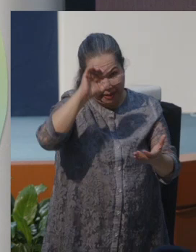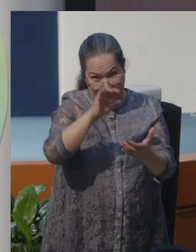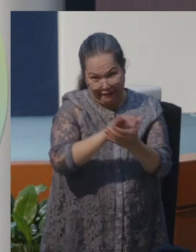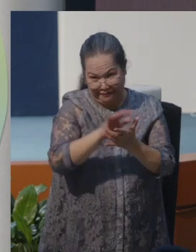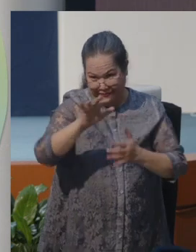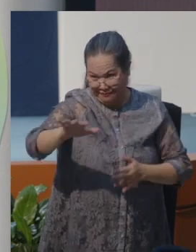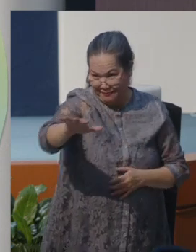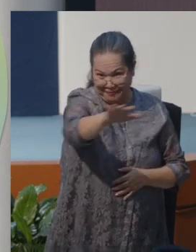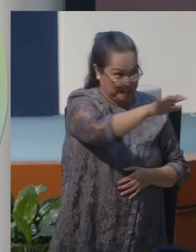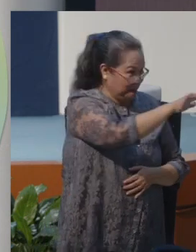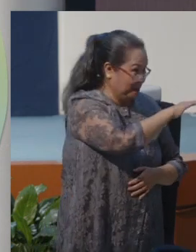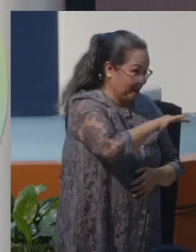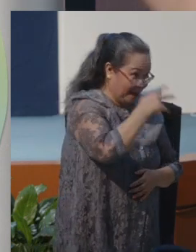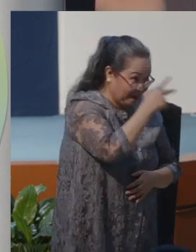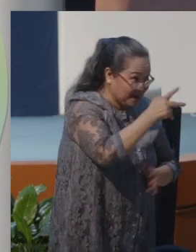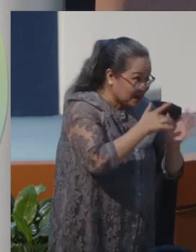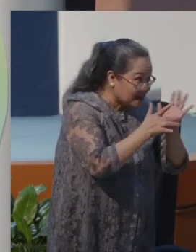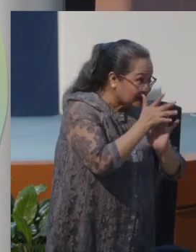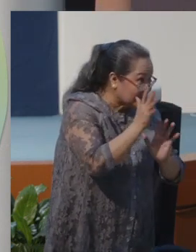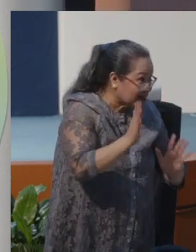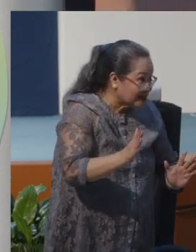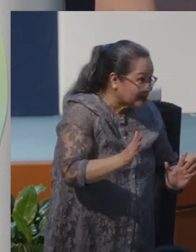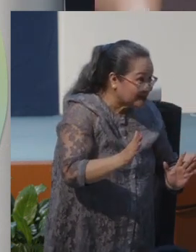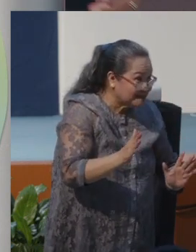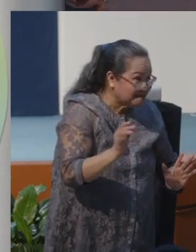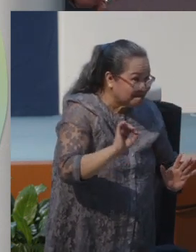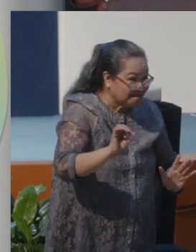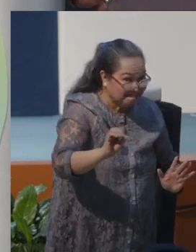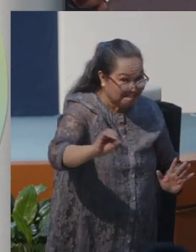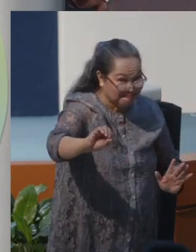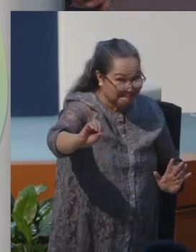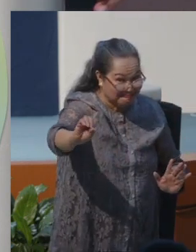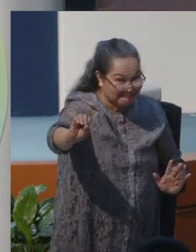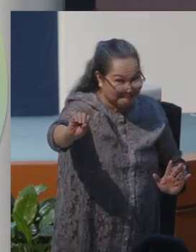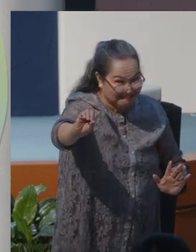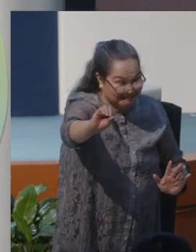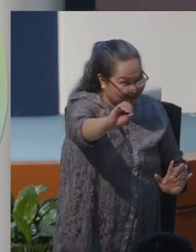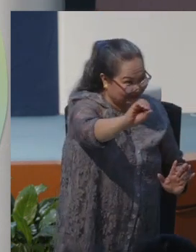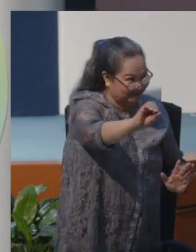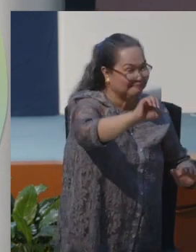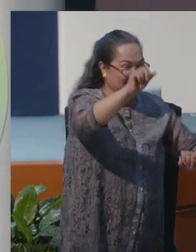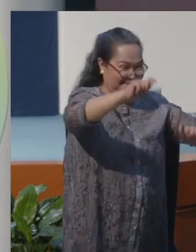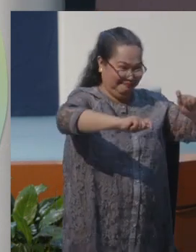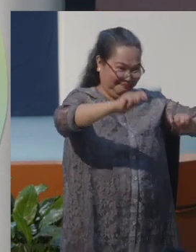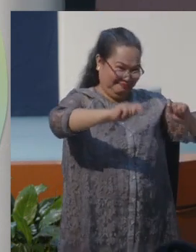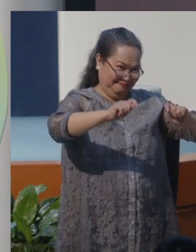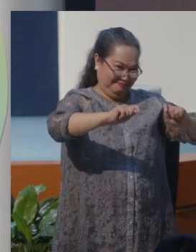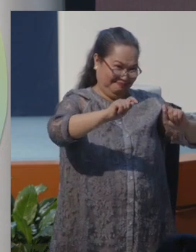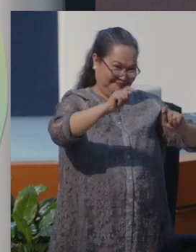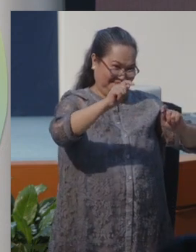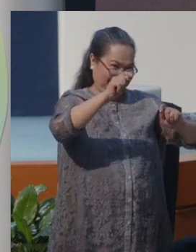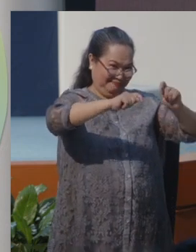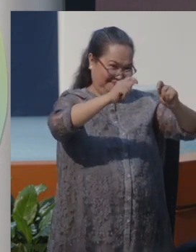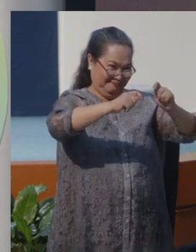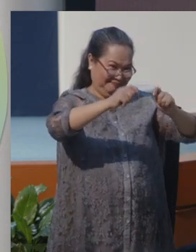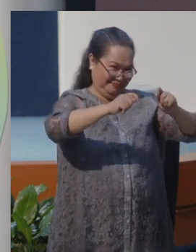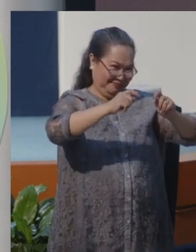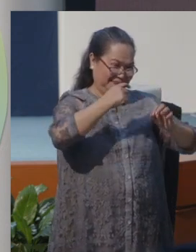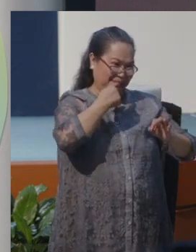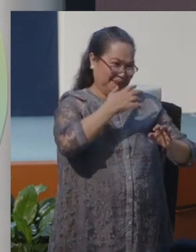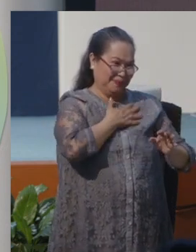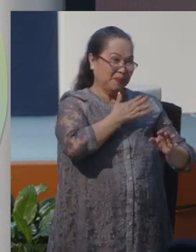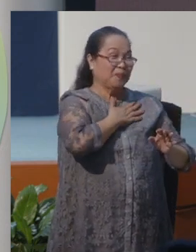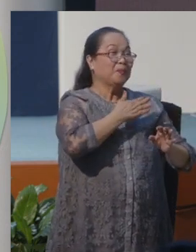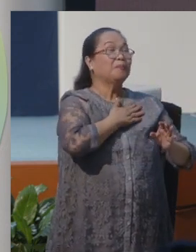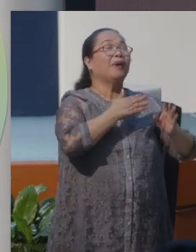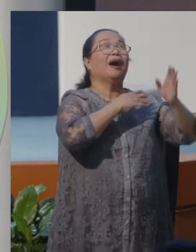lahat yun. Dahil po siguro sa doubts ni Thomas, napilitin siyang sabihin yung ganong kataga, "My